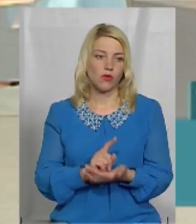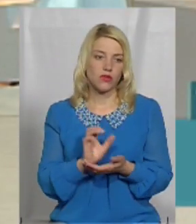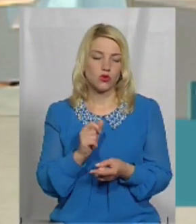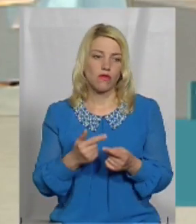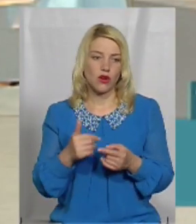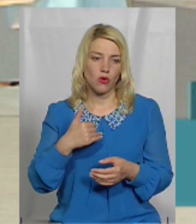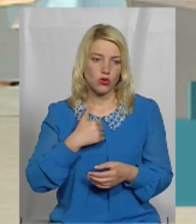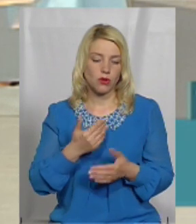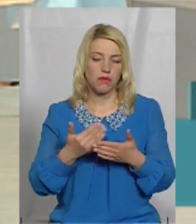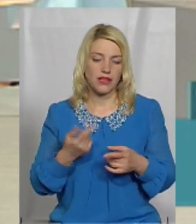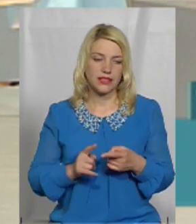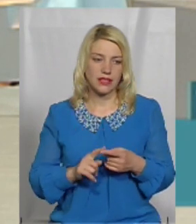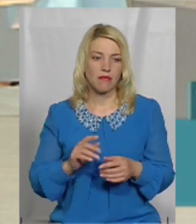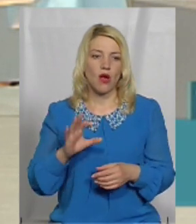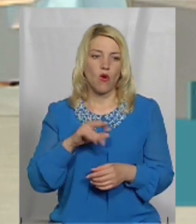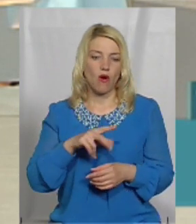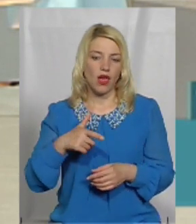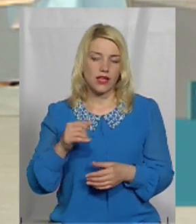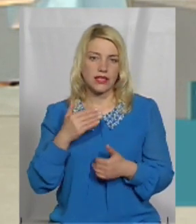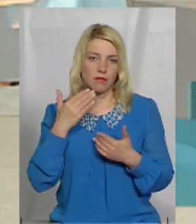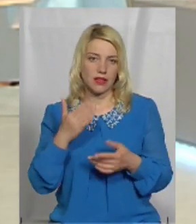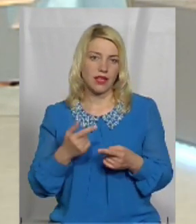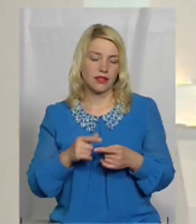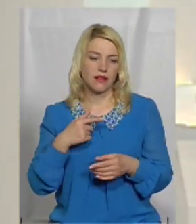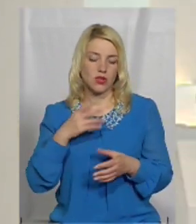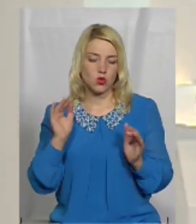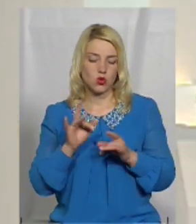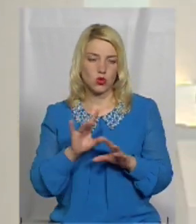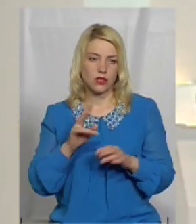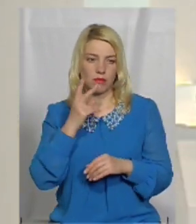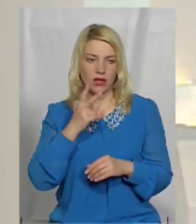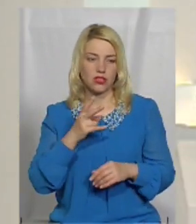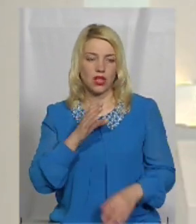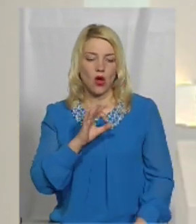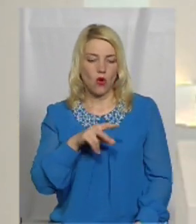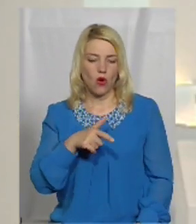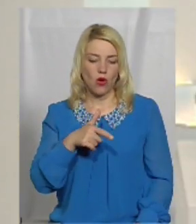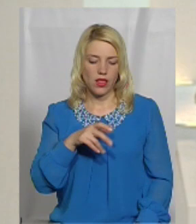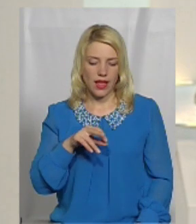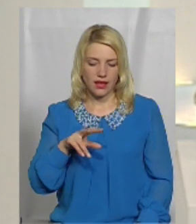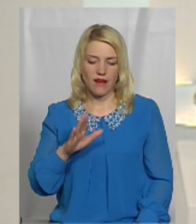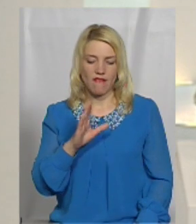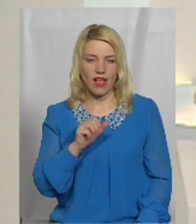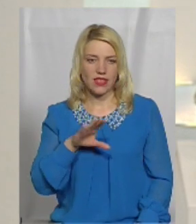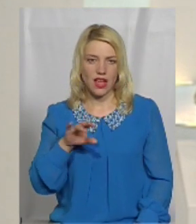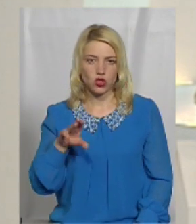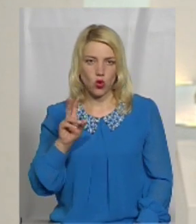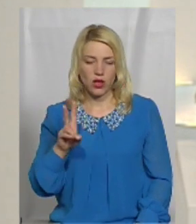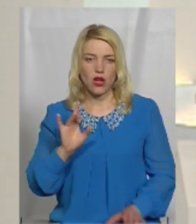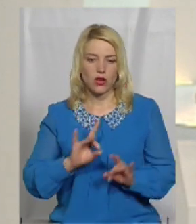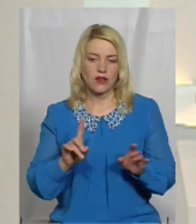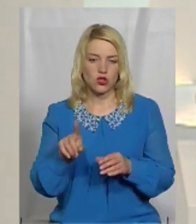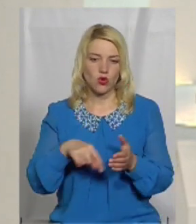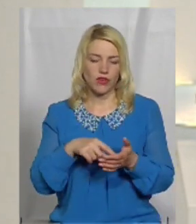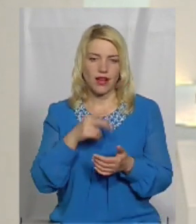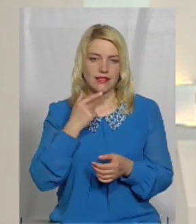перед тим я хотів от у пані Ольги запитати, в сюжеті, який ми бачили, Олег Ватажук розповів, що в Красилеві дуже